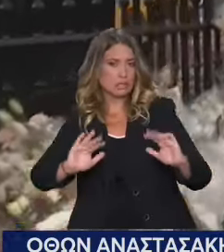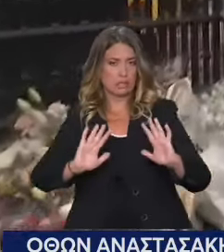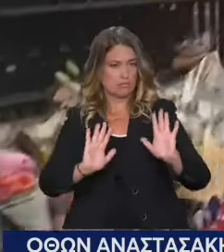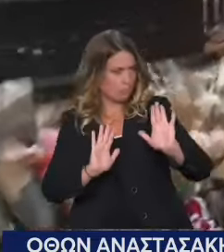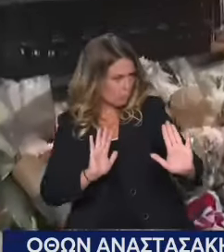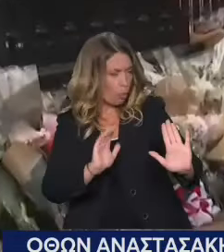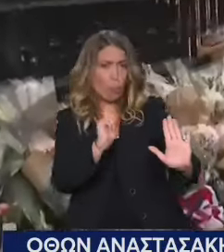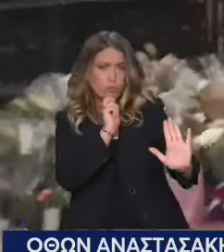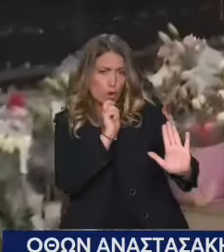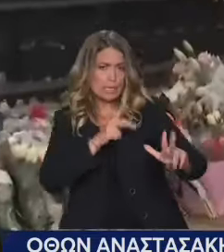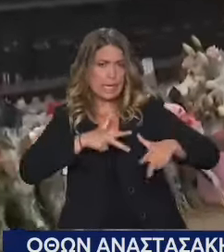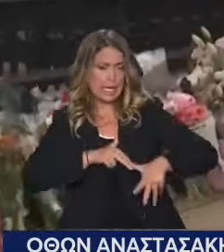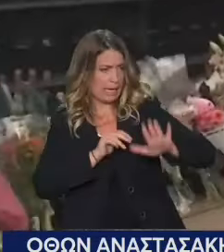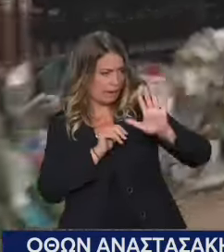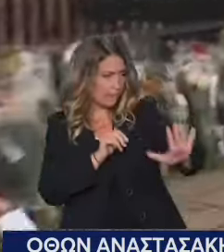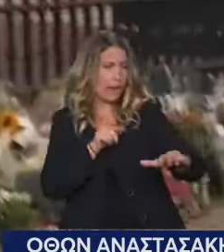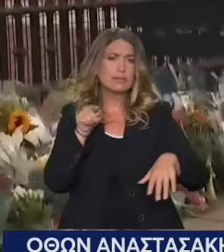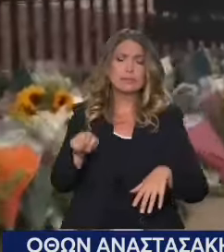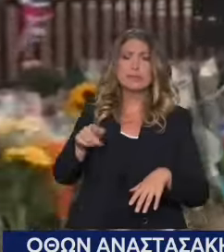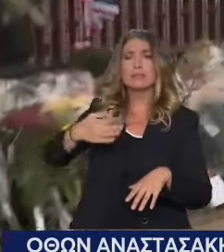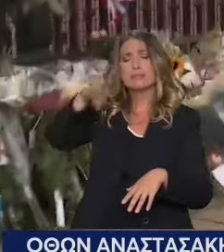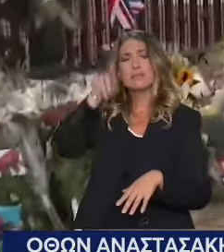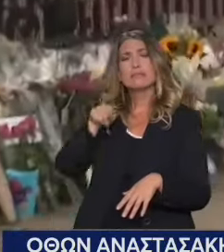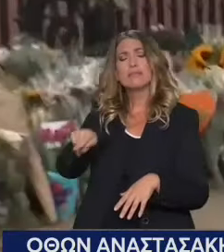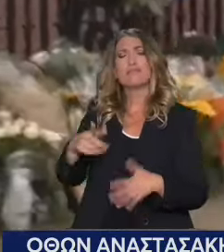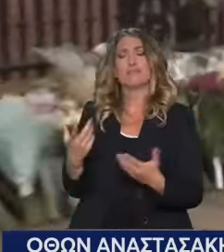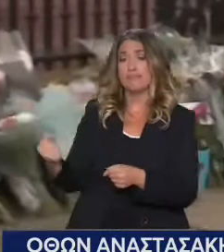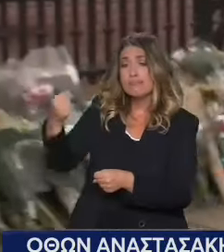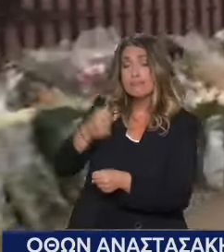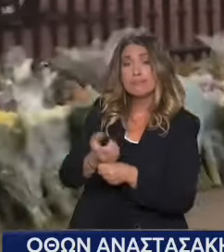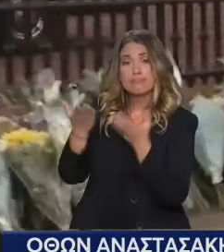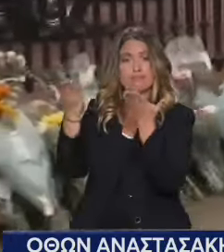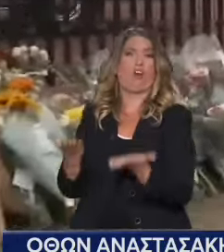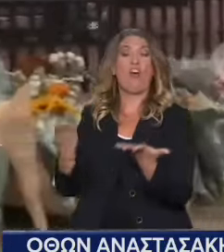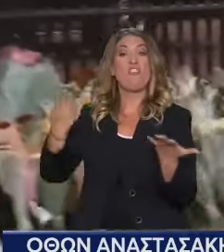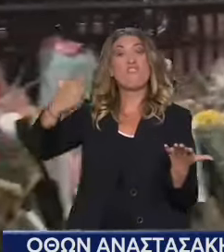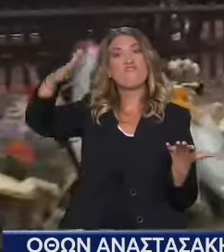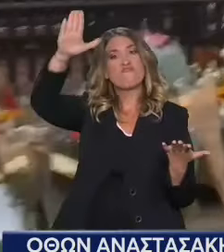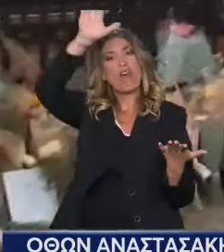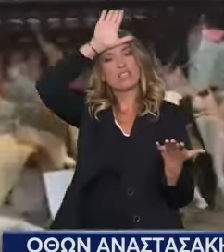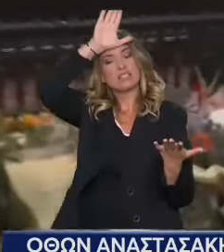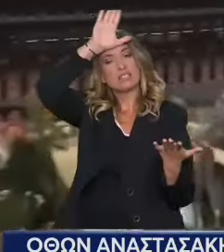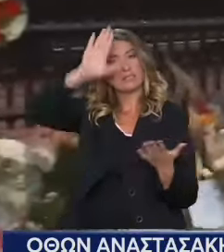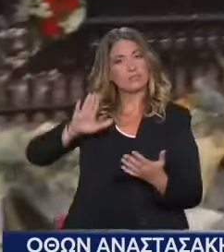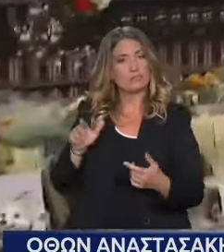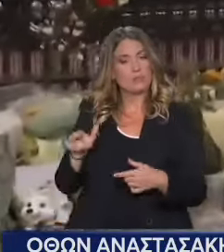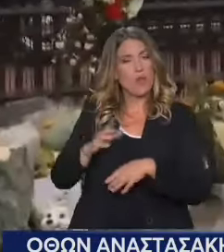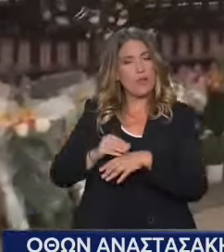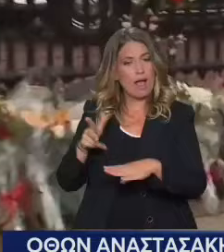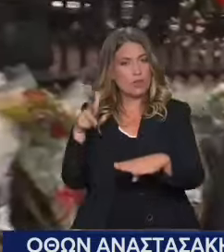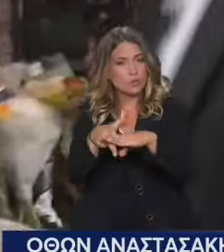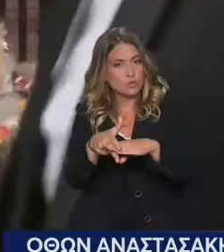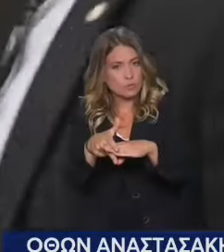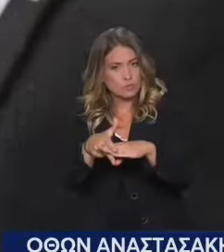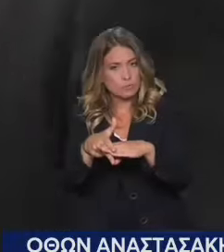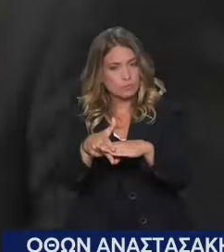κυβέρνηση. Αυτό το οποίο θα δούμε είναι μια αλλαγή του μονάρχη με έναν πιο ομορφωμένο... Κυρία Αναστασάκη,